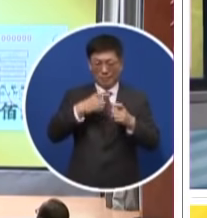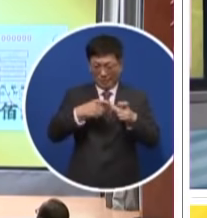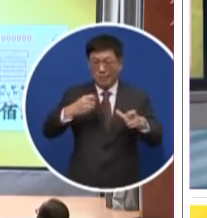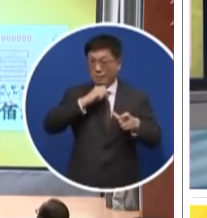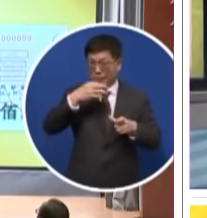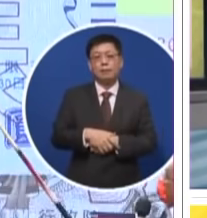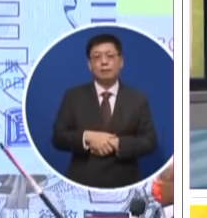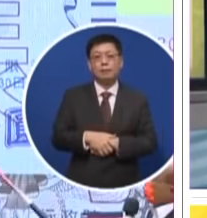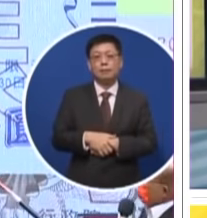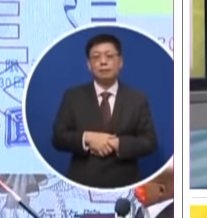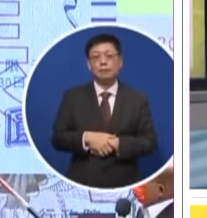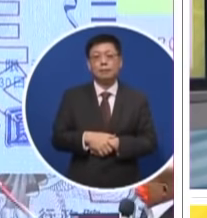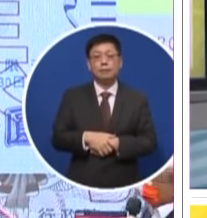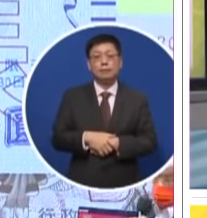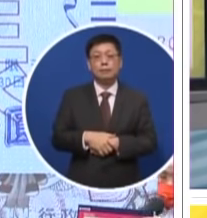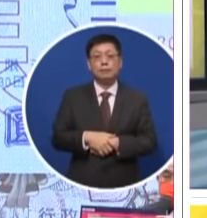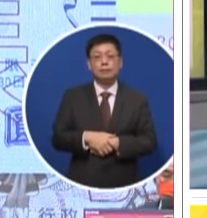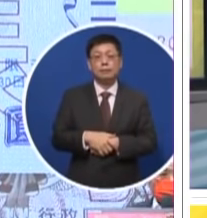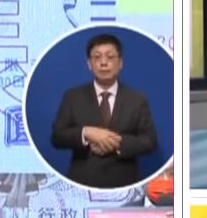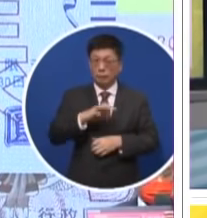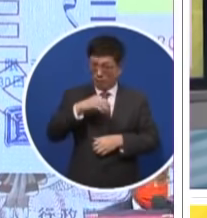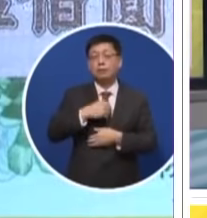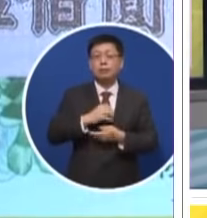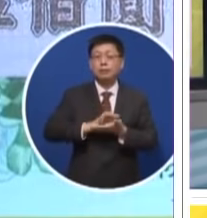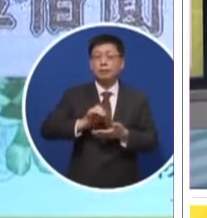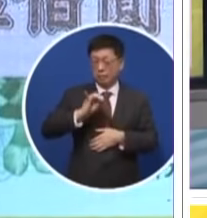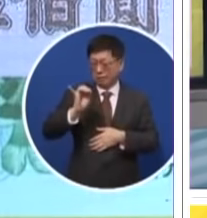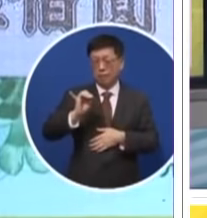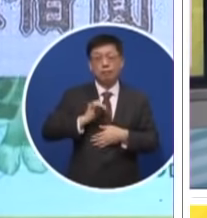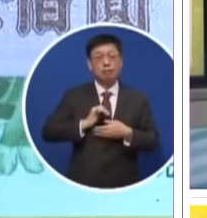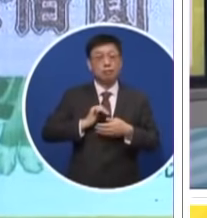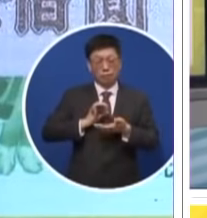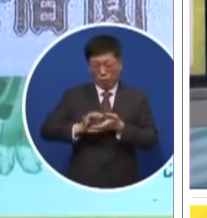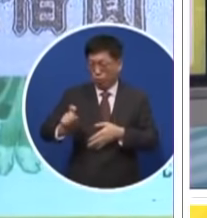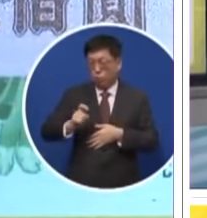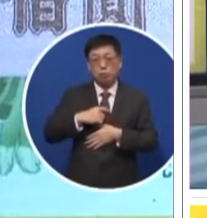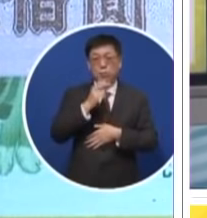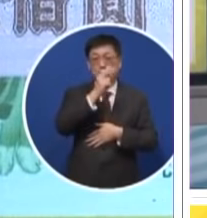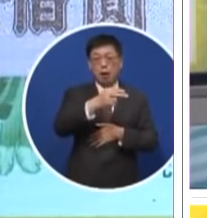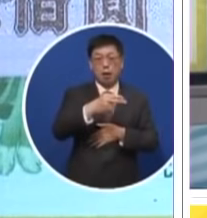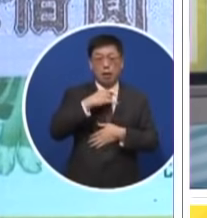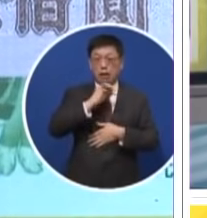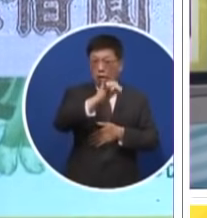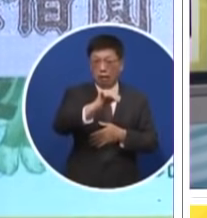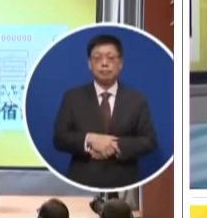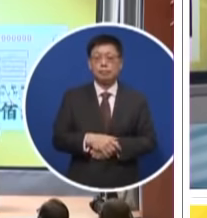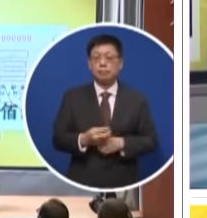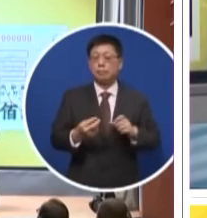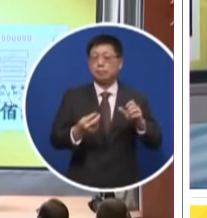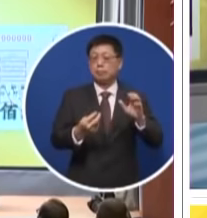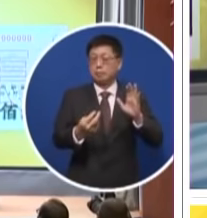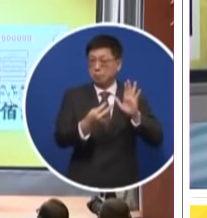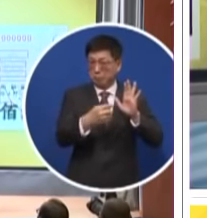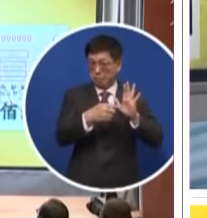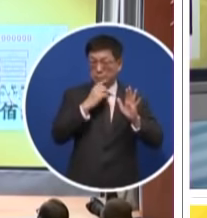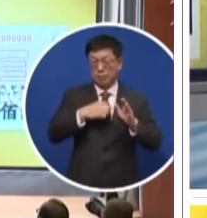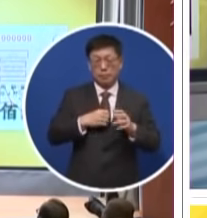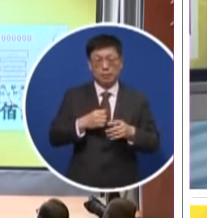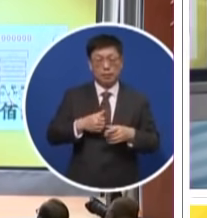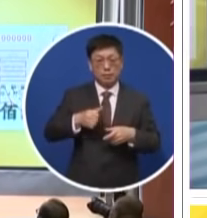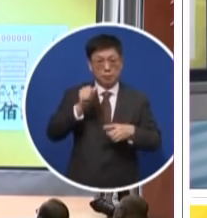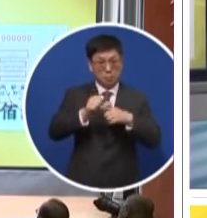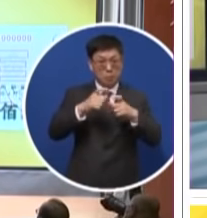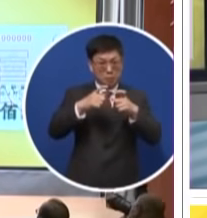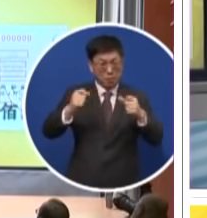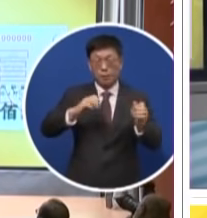人都知道啊，你不要讲中南部了，连新北、台北很多那个小型的那个服务业，你就是不能数位支